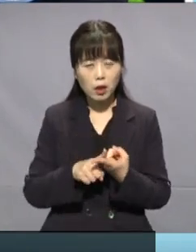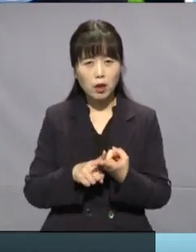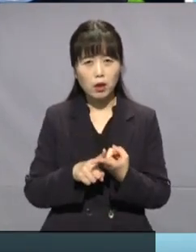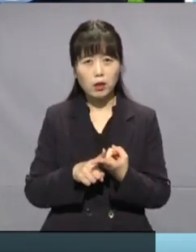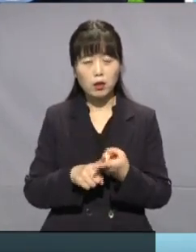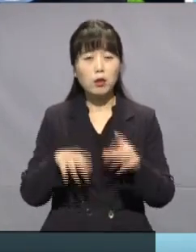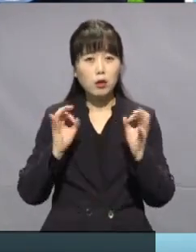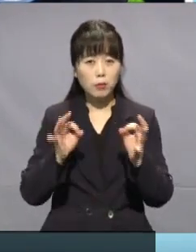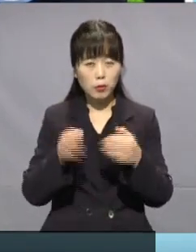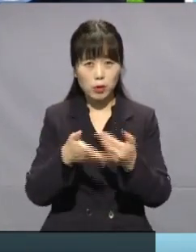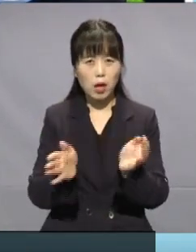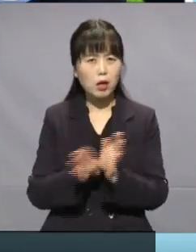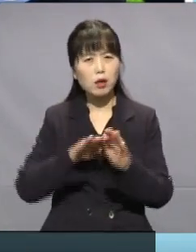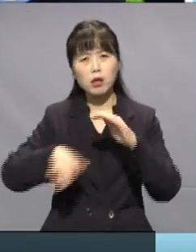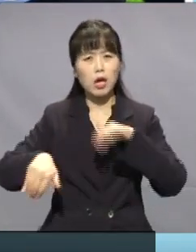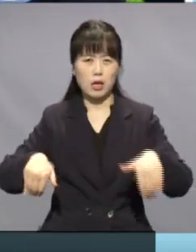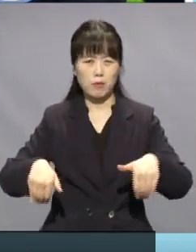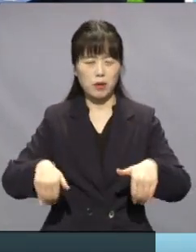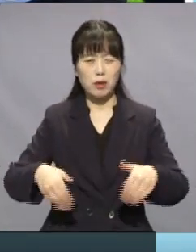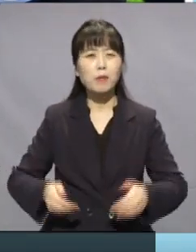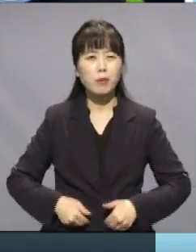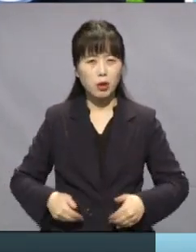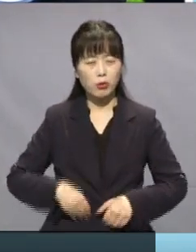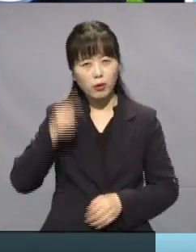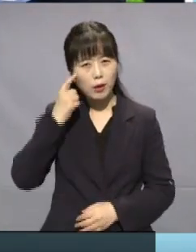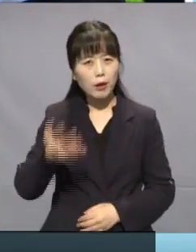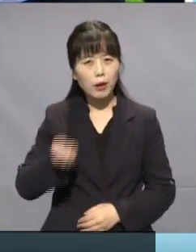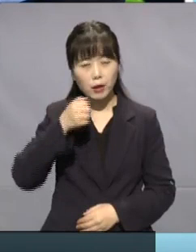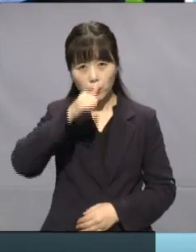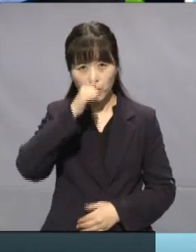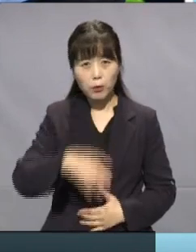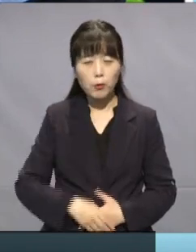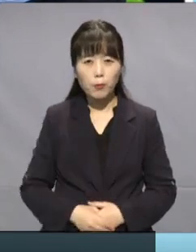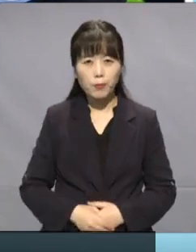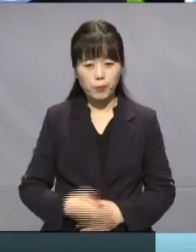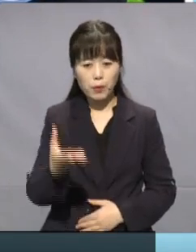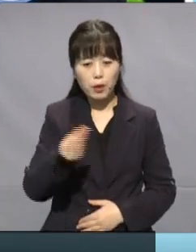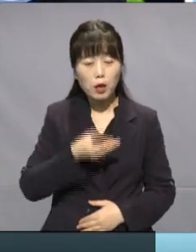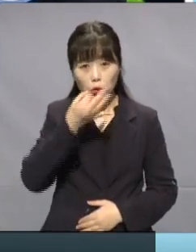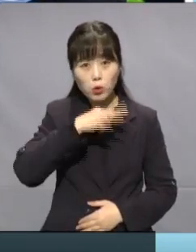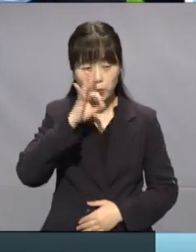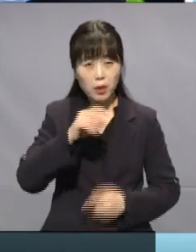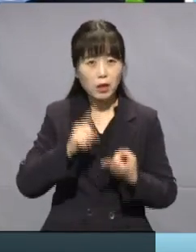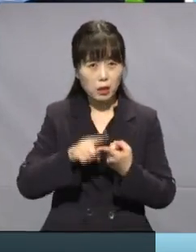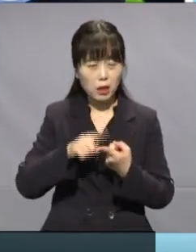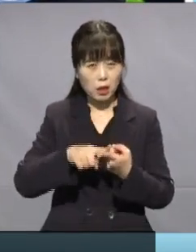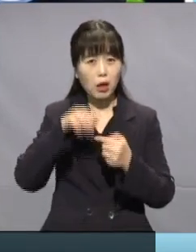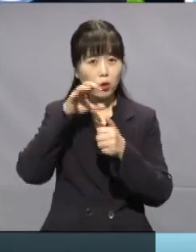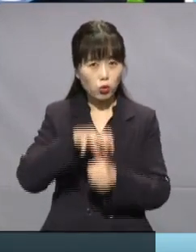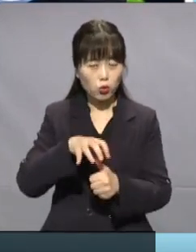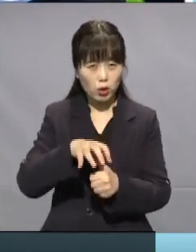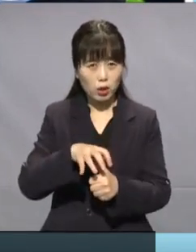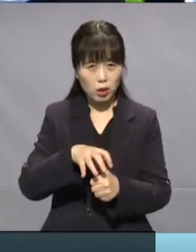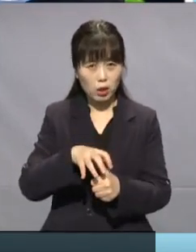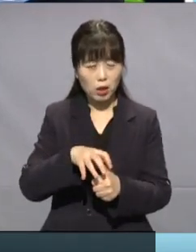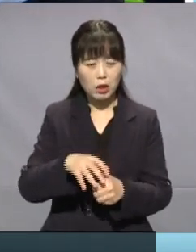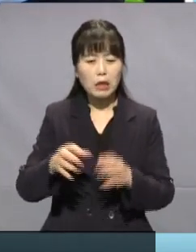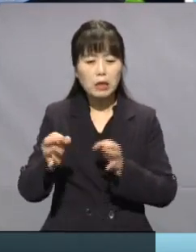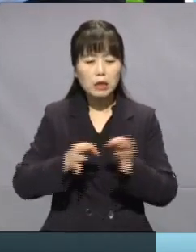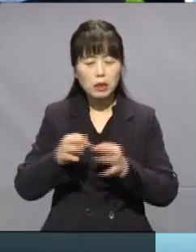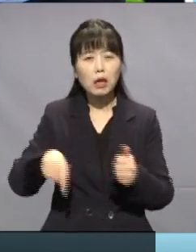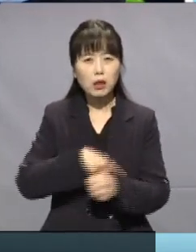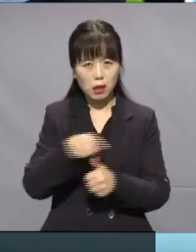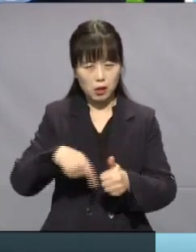당연히 금융당국의 개입이 있어야 된다라고 저는 생각을 하는 거고요 특히 제출 대한 어떤 규제 같은 경우에는 시장 상황에 맞게끔